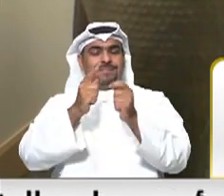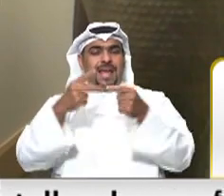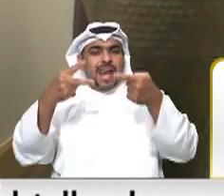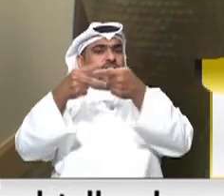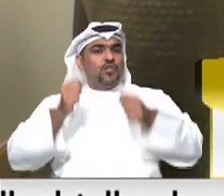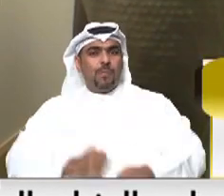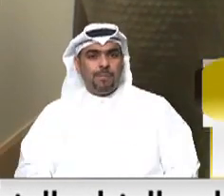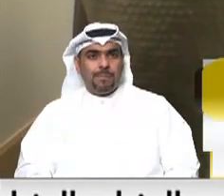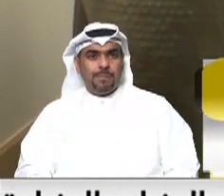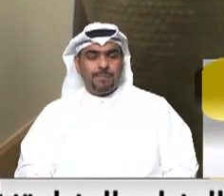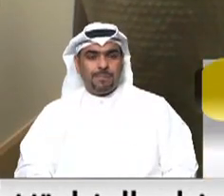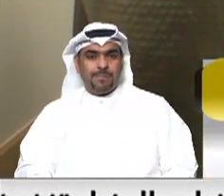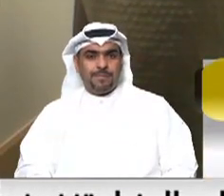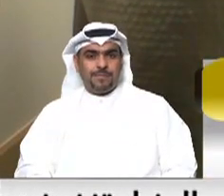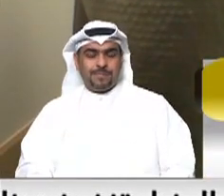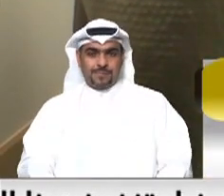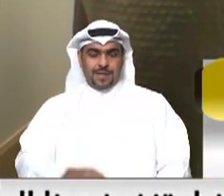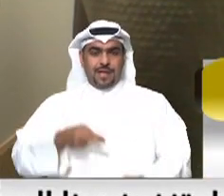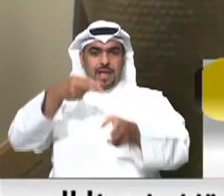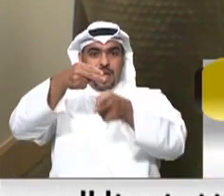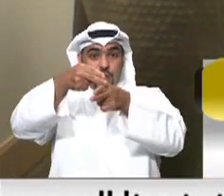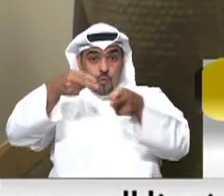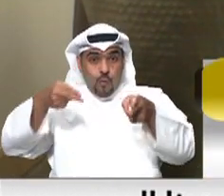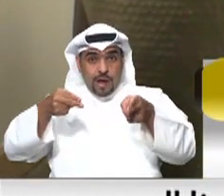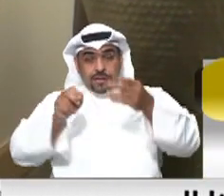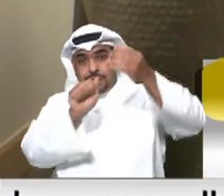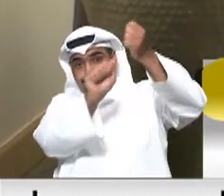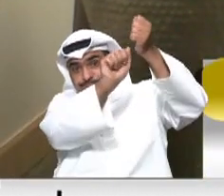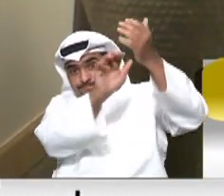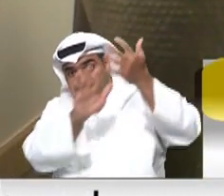القوي لدولة الكويت وأيضا